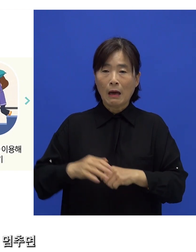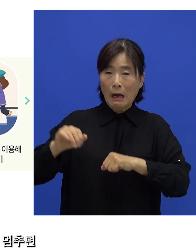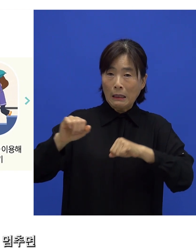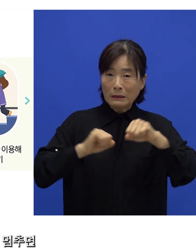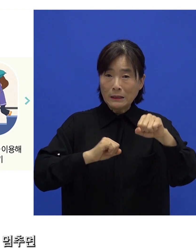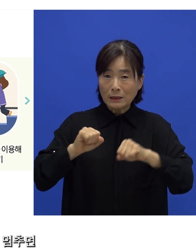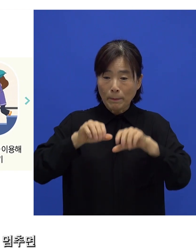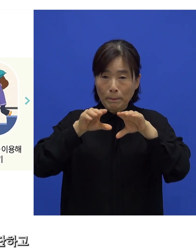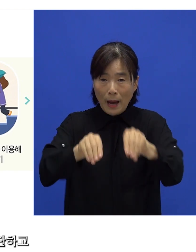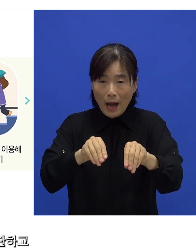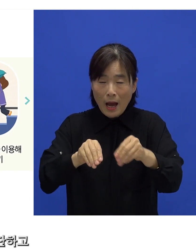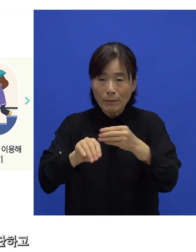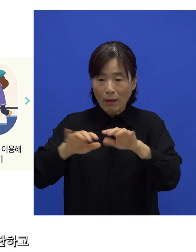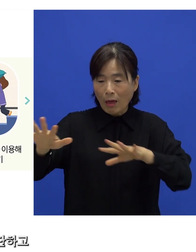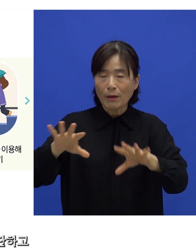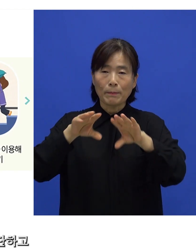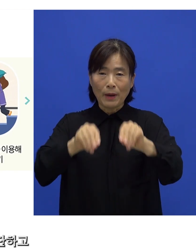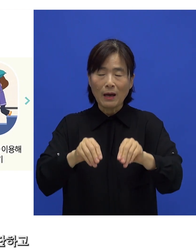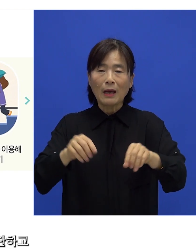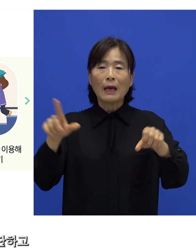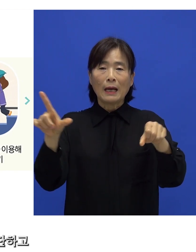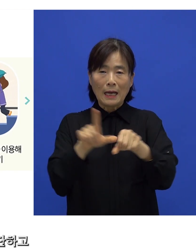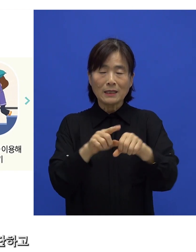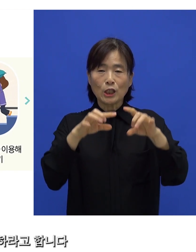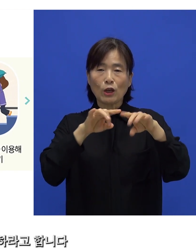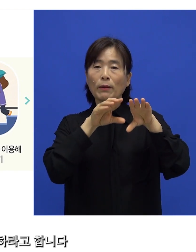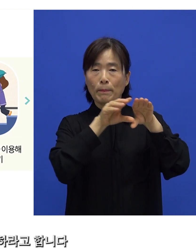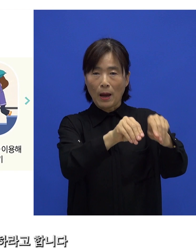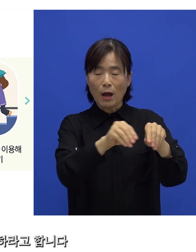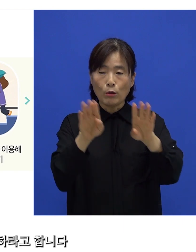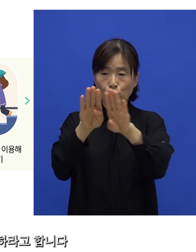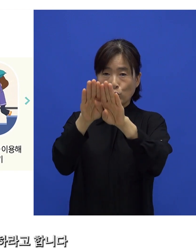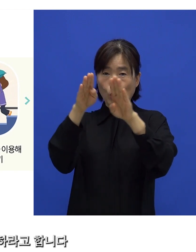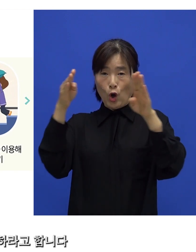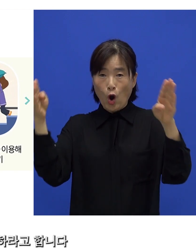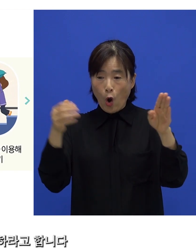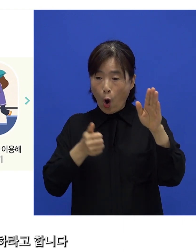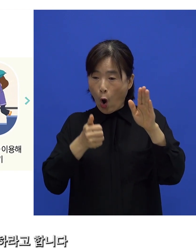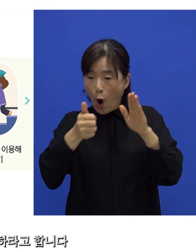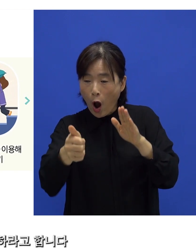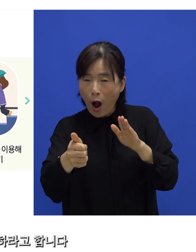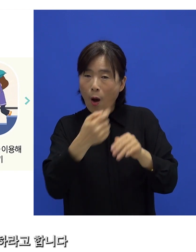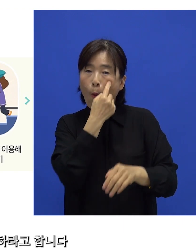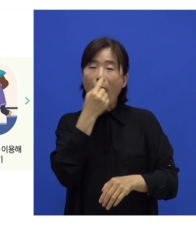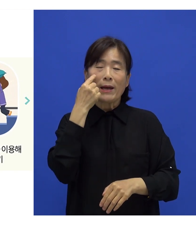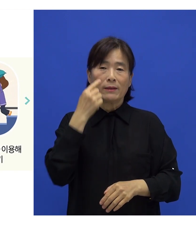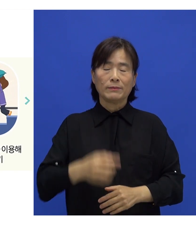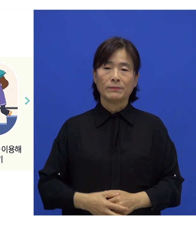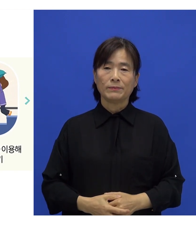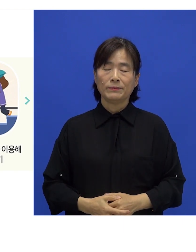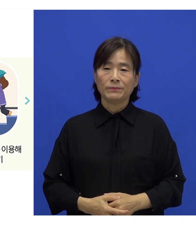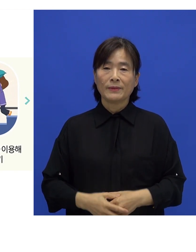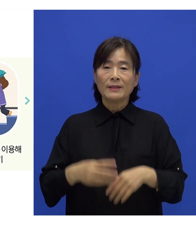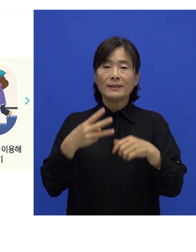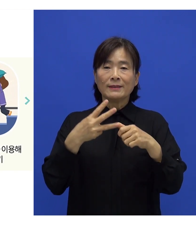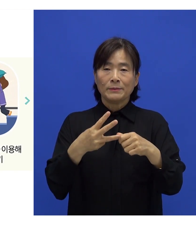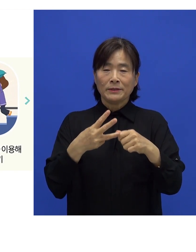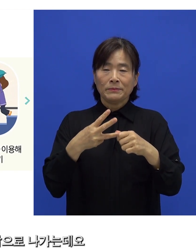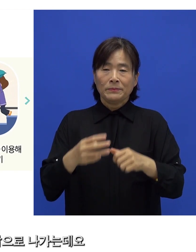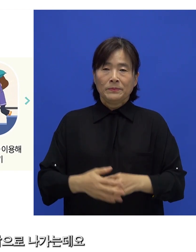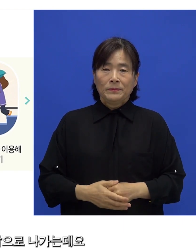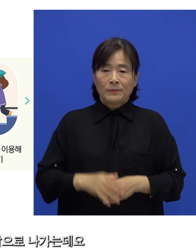흔들림이 멈추면 가스와 전기를 차단하고 문을 열어 나갈 곳을 확보하라고 합니다. 세